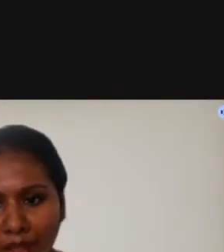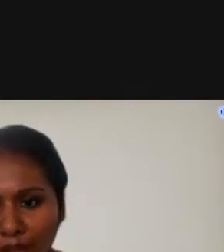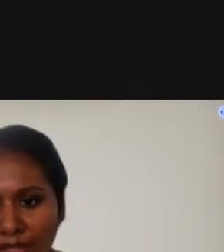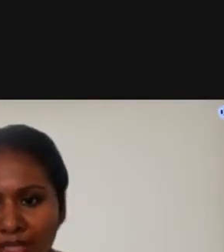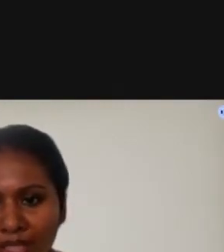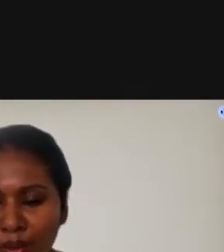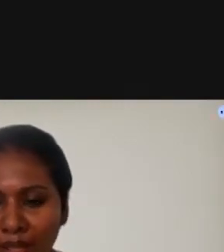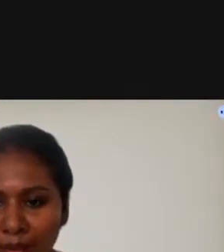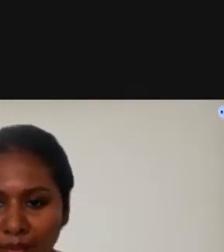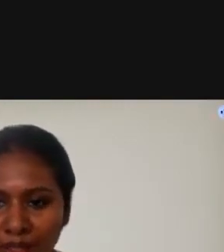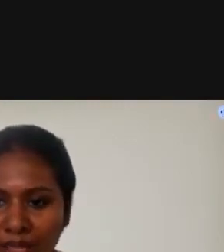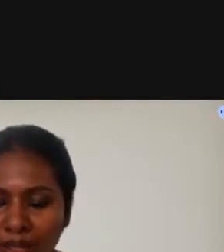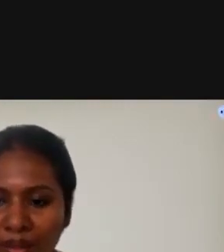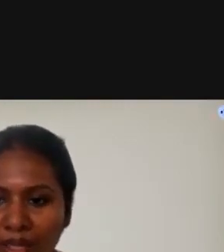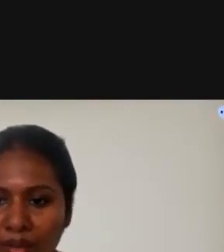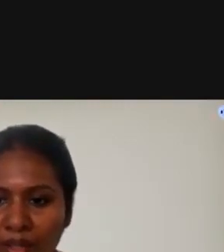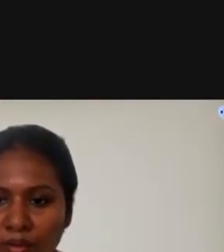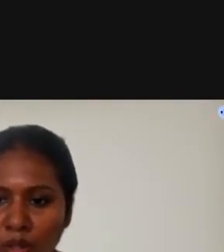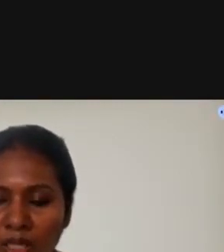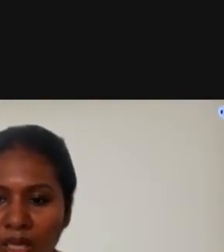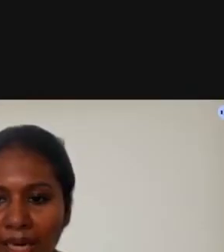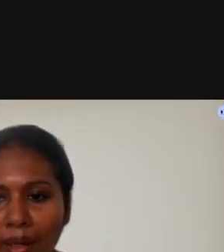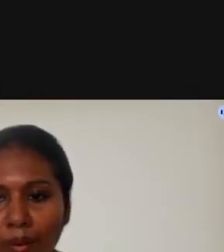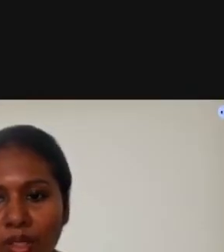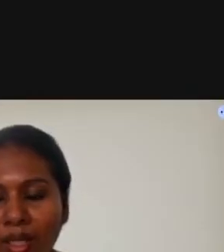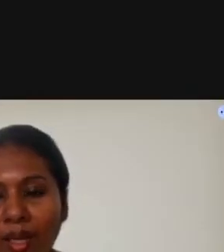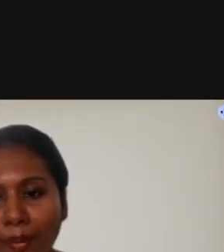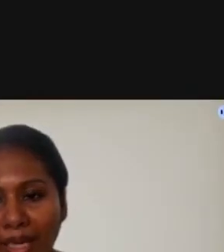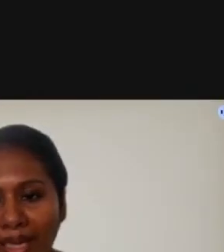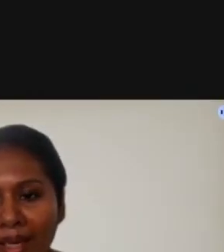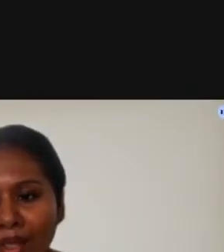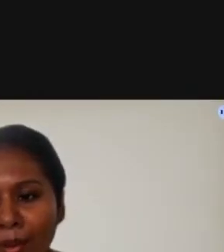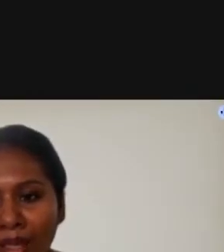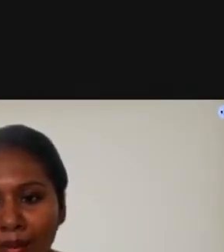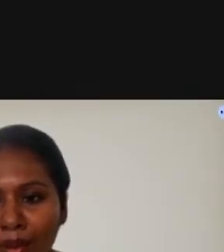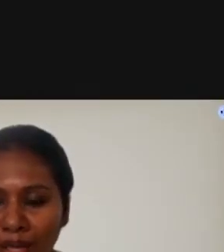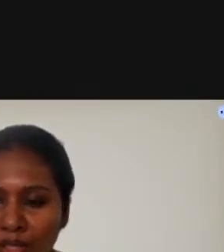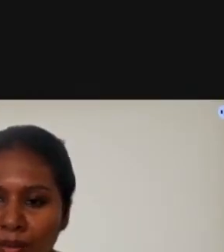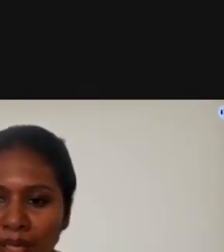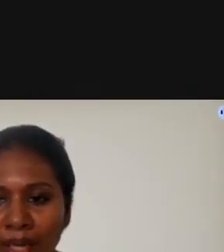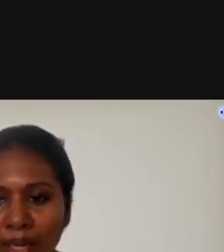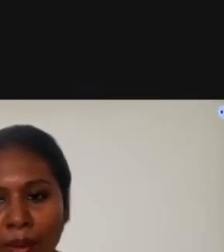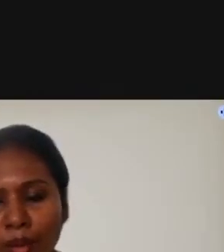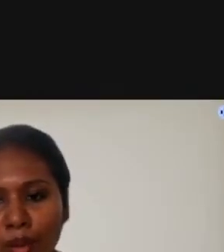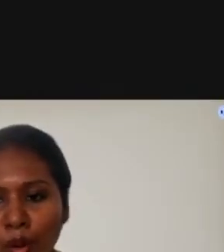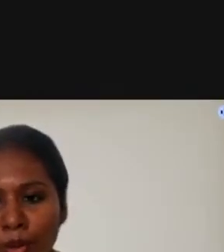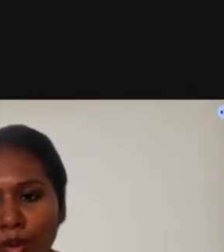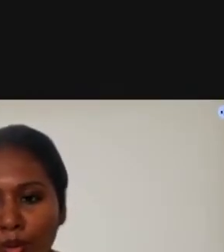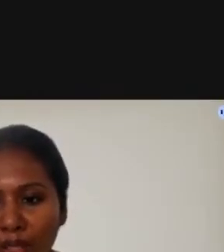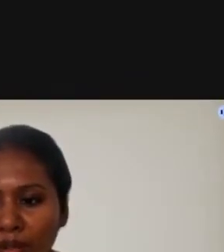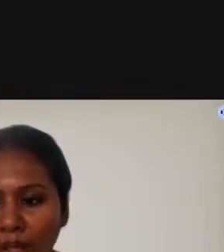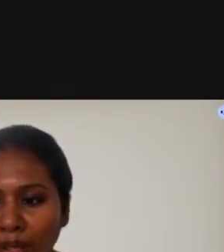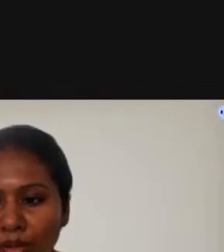അതെല്ലാം കണ്ടിന്യൂസ്ലി ചെയ്തുകൊണ്ടേയിരിക്കും. ഞങ്ങൾ ഇവിടെ ഫോക്കസ് ചെയ്യുന്നത് ലാംഗ്വേജ് ബിൽഡ് ചെയ്യാനും അതേപോലെ കമ്മ്യൂണിക്കേഷൻ ബിൽഡ് ചെയ്യാനുമായിട്ടുള്ള ഒരു